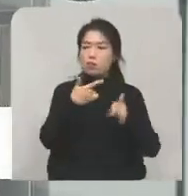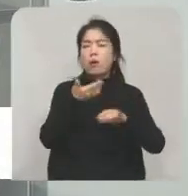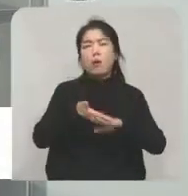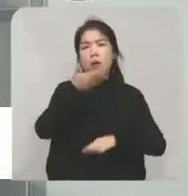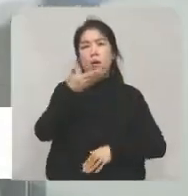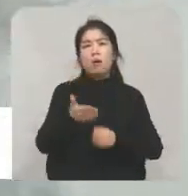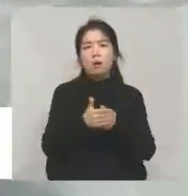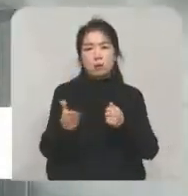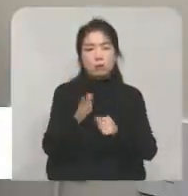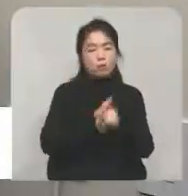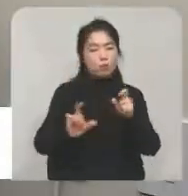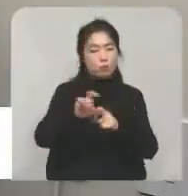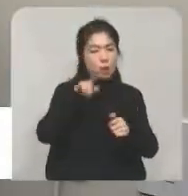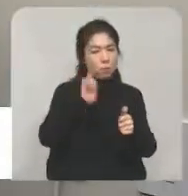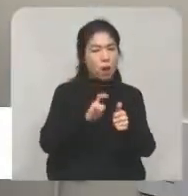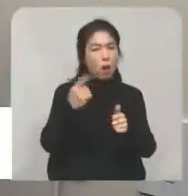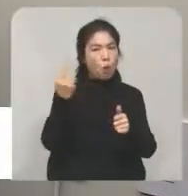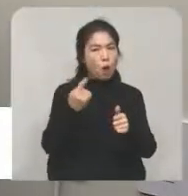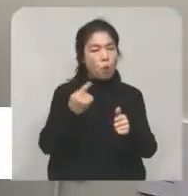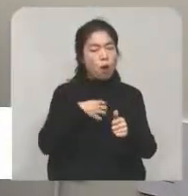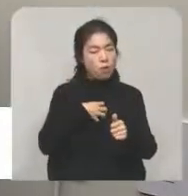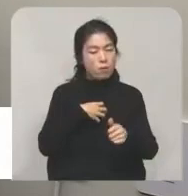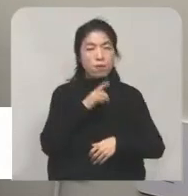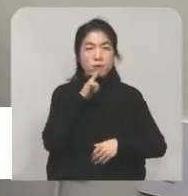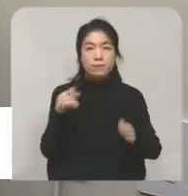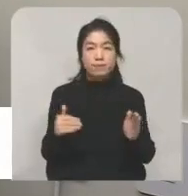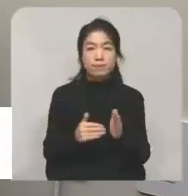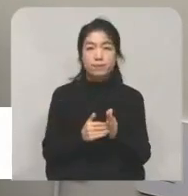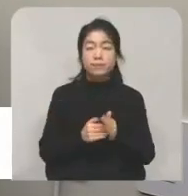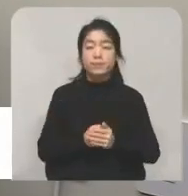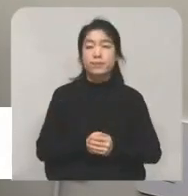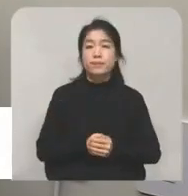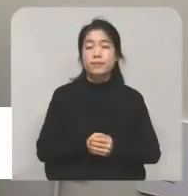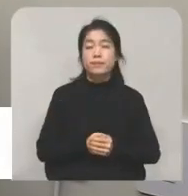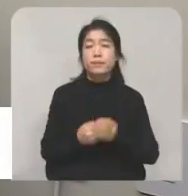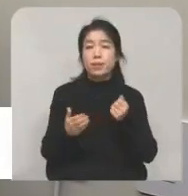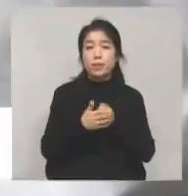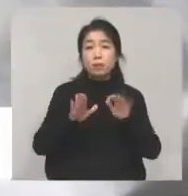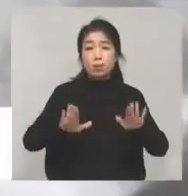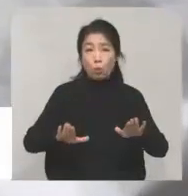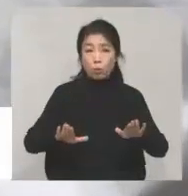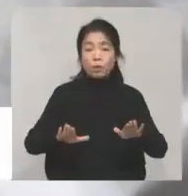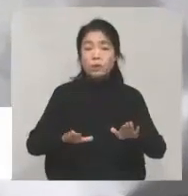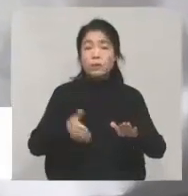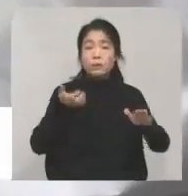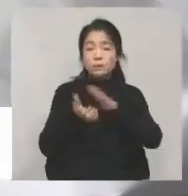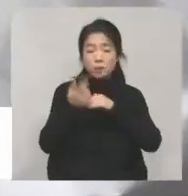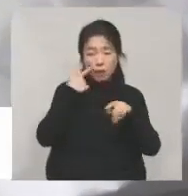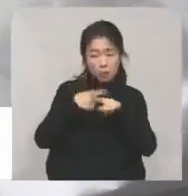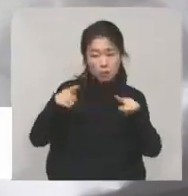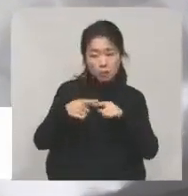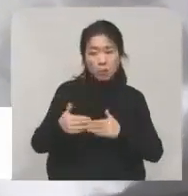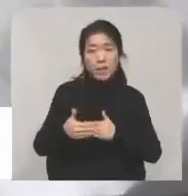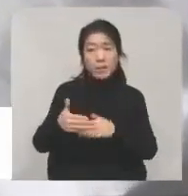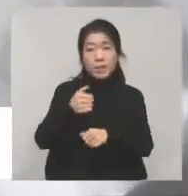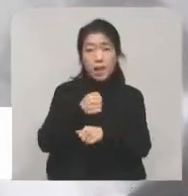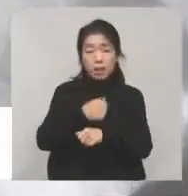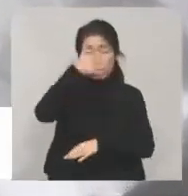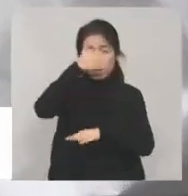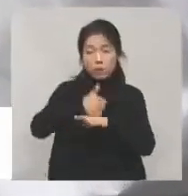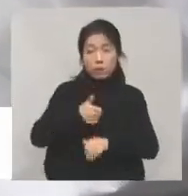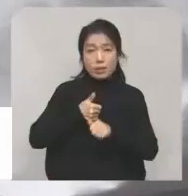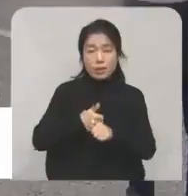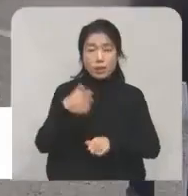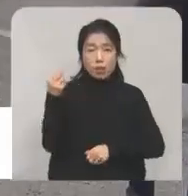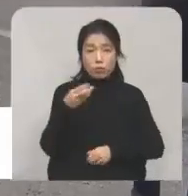추가 확진 대 가져 나올 것으로 우려하고 있습니다 이에 따라 오늘 중 형장 평가를 진행하고 결과에 따라